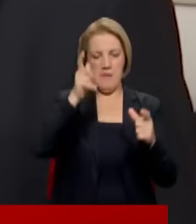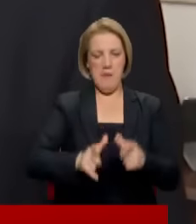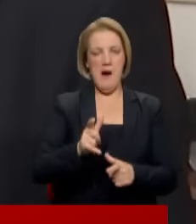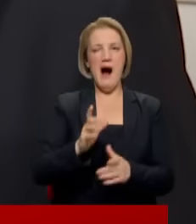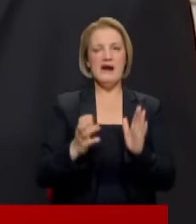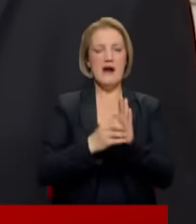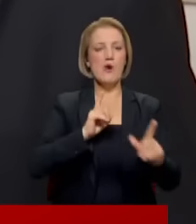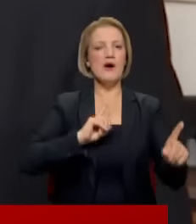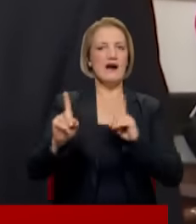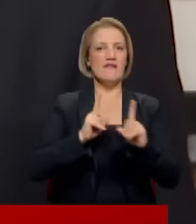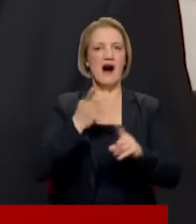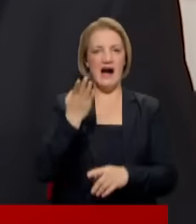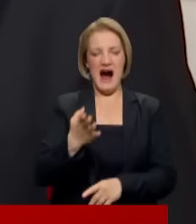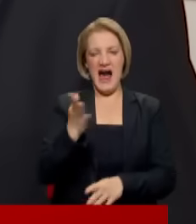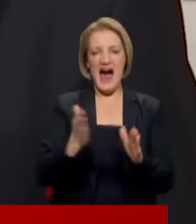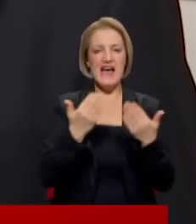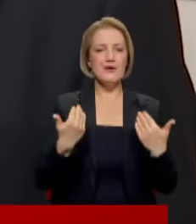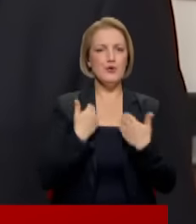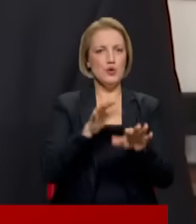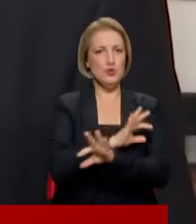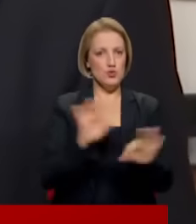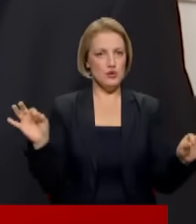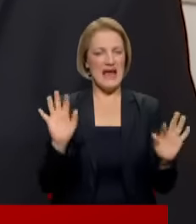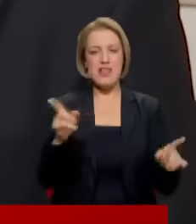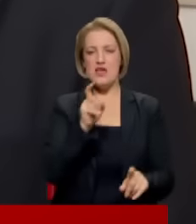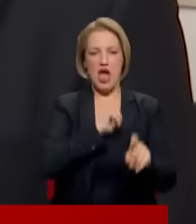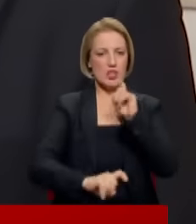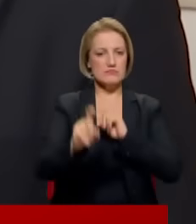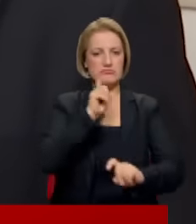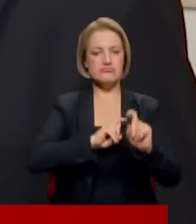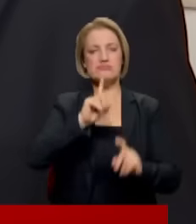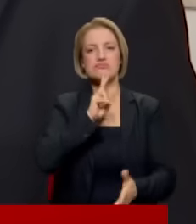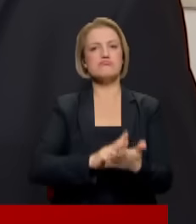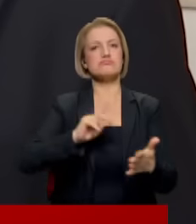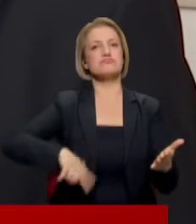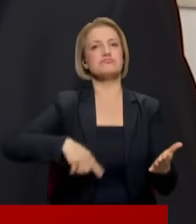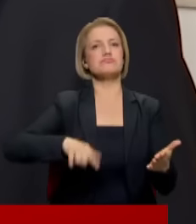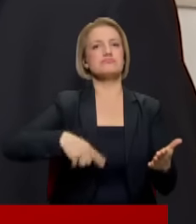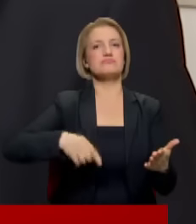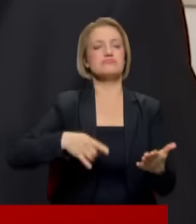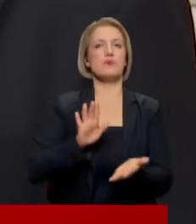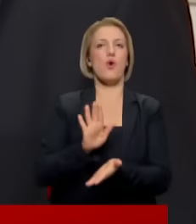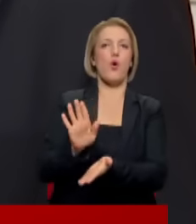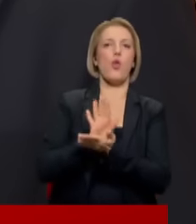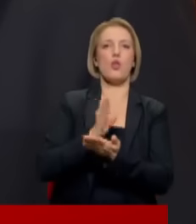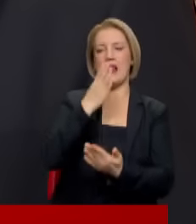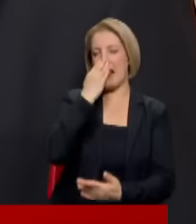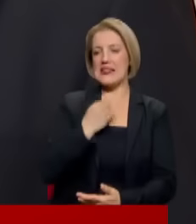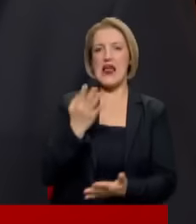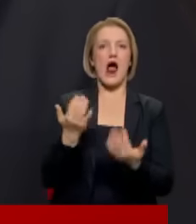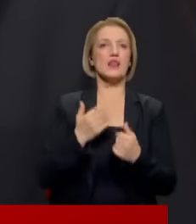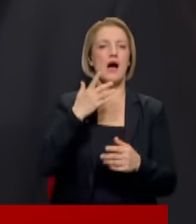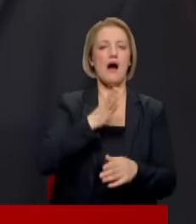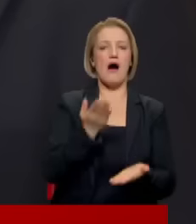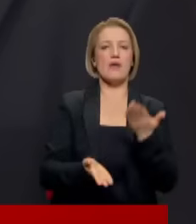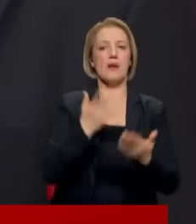Sembol davalarda en Hukuksuz en yanlış kararlara imza attı ödülünü aldığı Adalet Bakan Yardımcısı